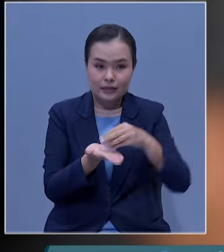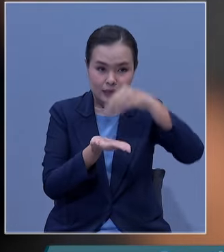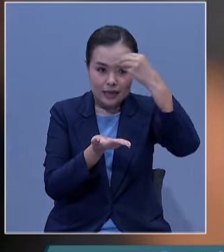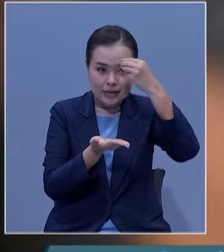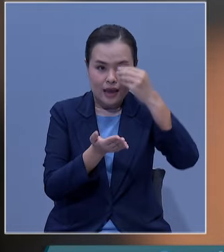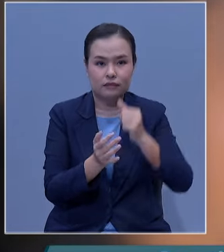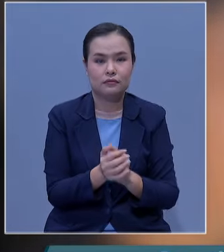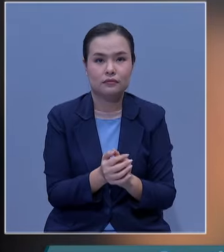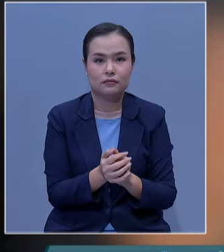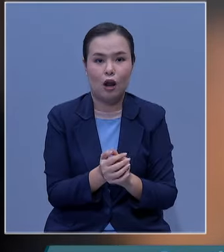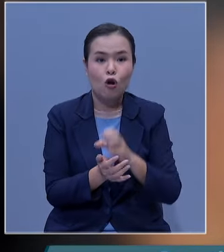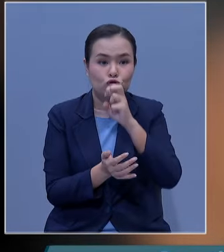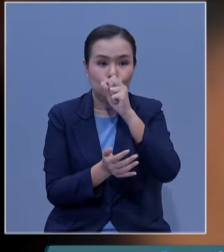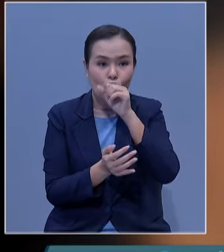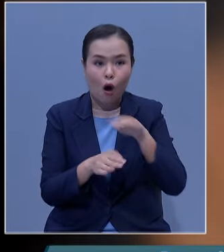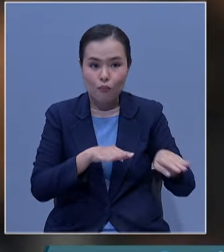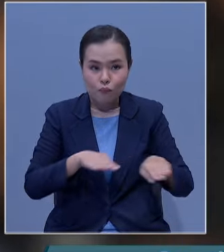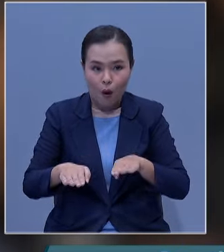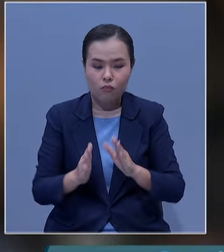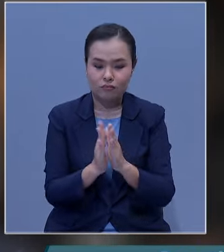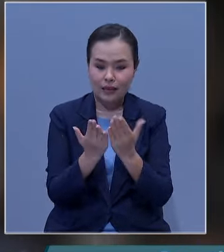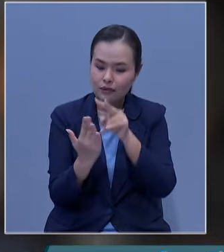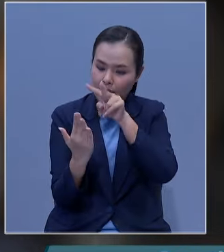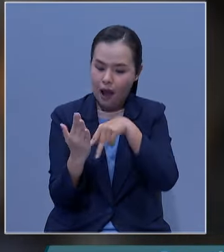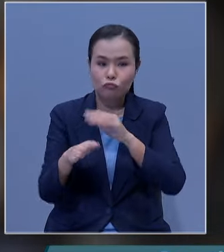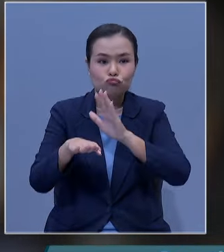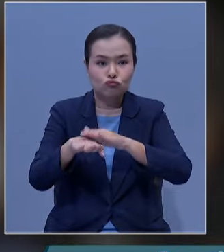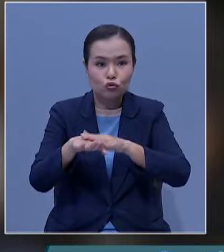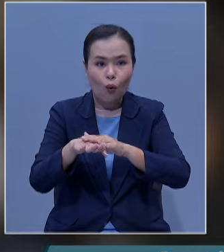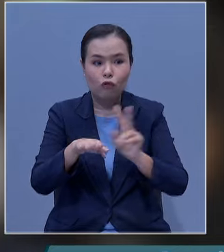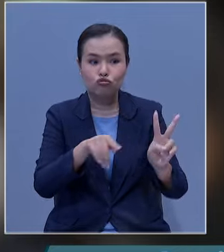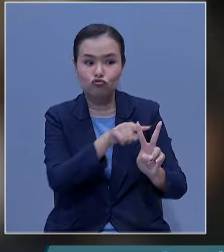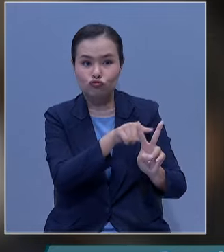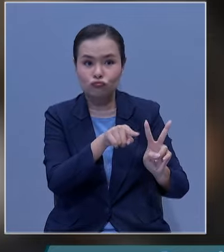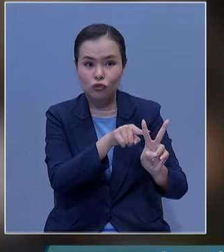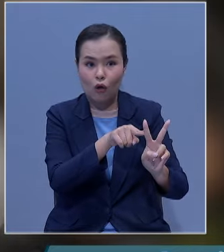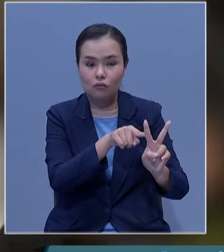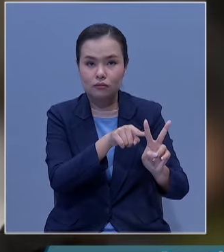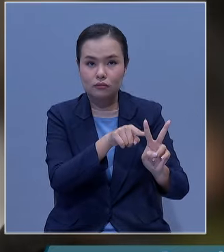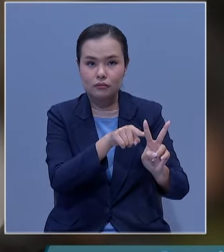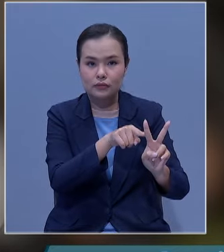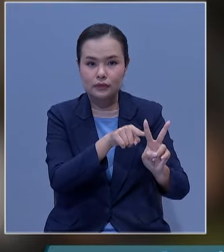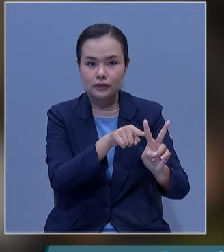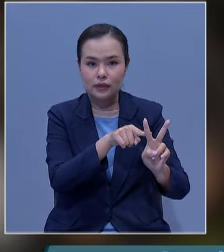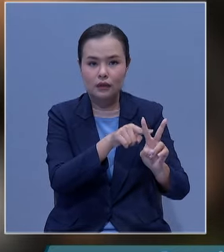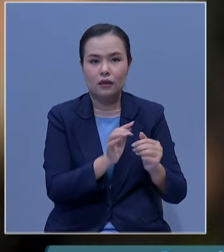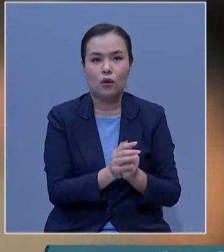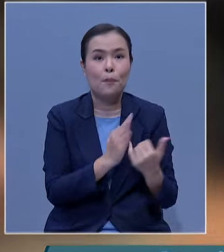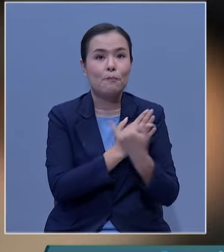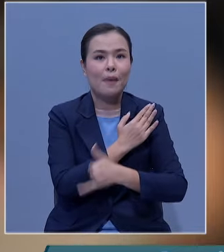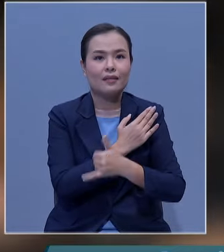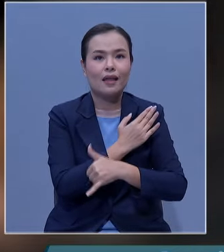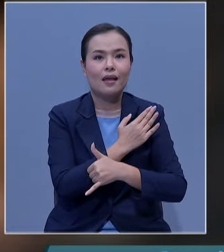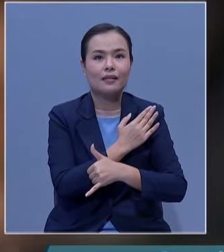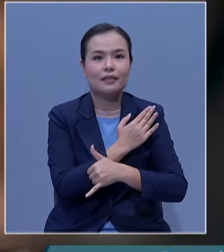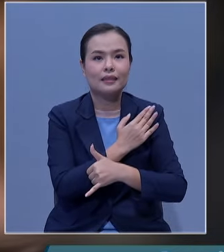ห่งหนึ่งเพื่อไปเตรียมตัวสอบนะครับแล้วพอติวหนังสือเสร็จก็ชวนน้องวิทย์แล้วก็น้องมาร์คซึ่งเป็นคนสัญชาติเนปาลด้วยนะครับทั้งส